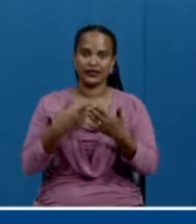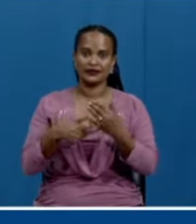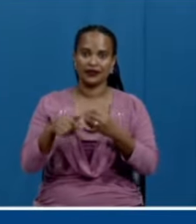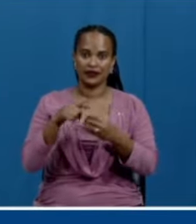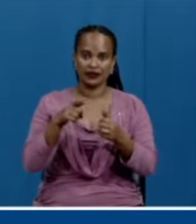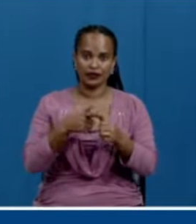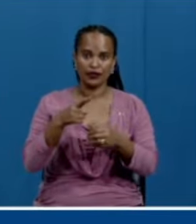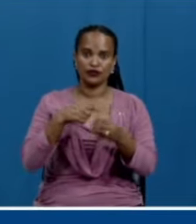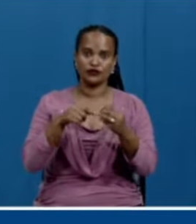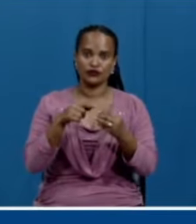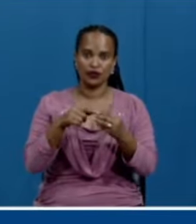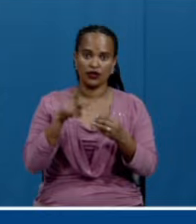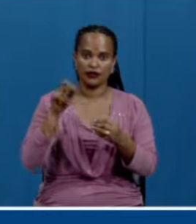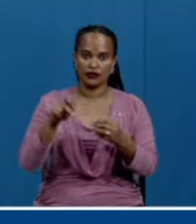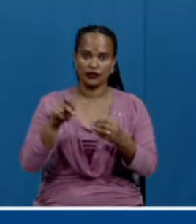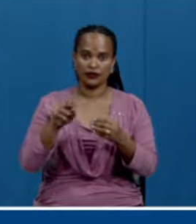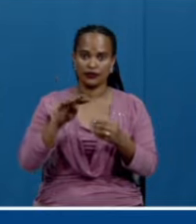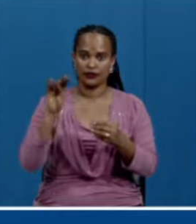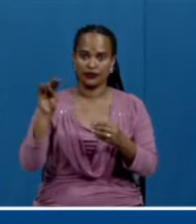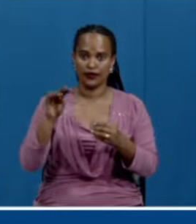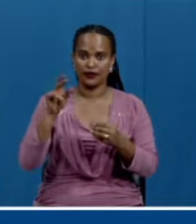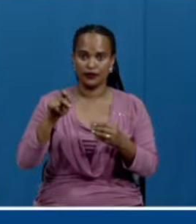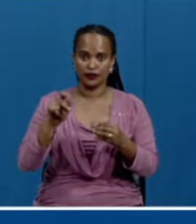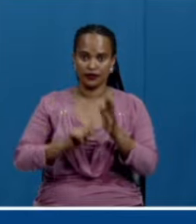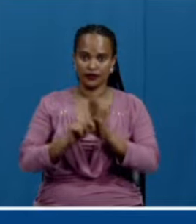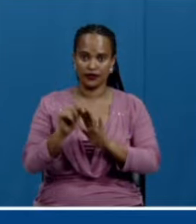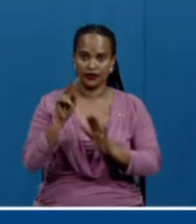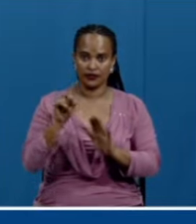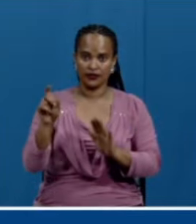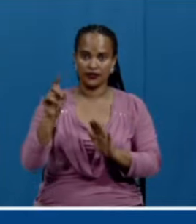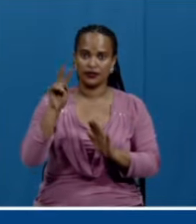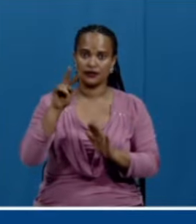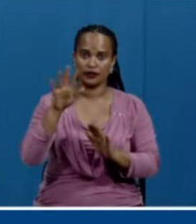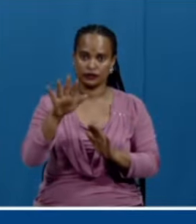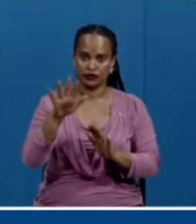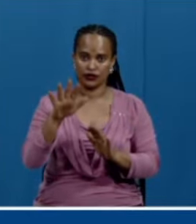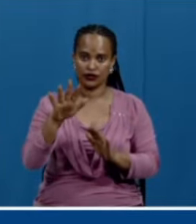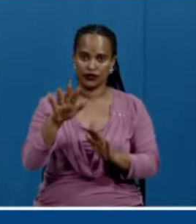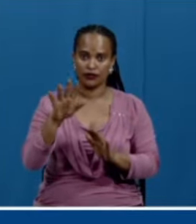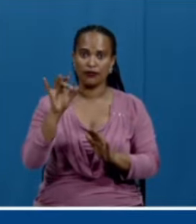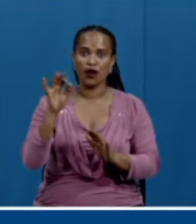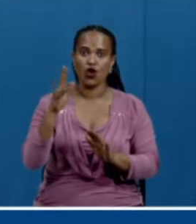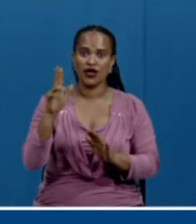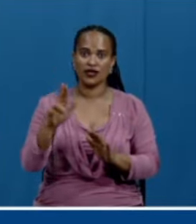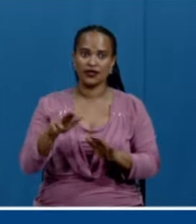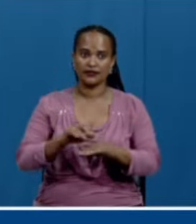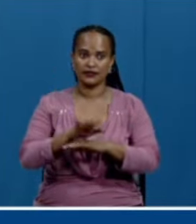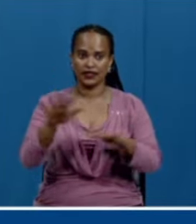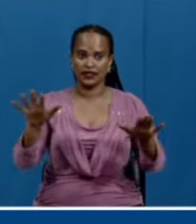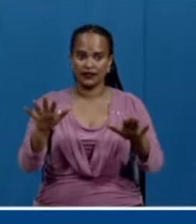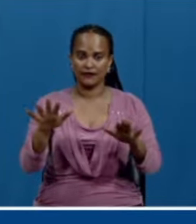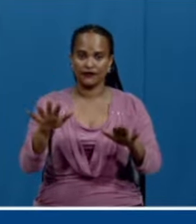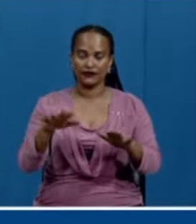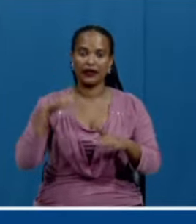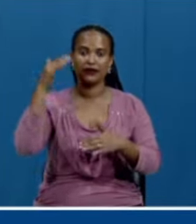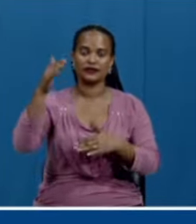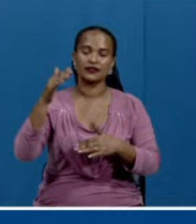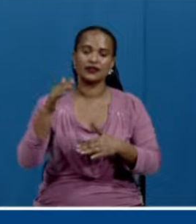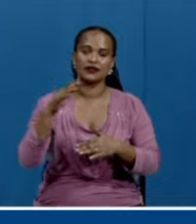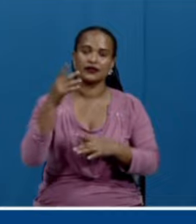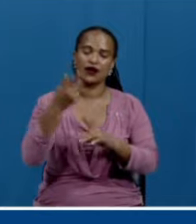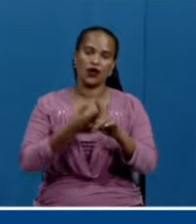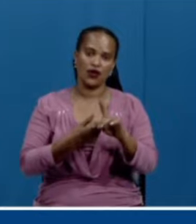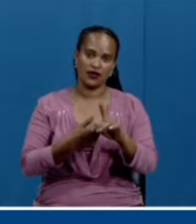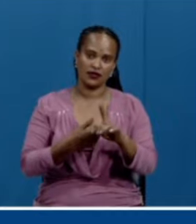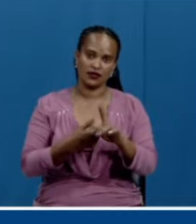ኣብ ከተማ መቐለ ደቡብ ምብራቕን ደቡብ ትግራይን 125 ታወራት ኔትወርክ ከም ዝዘርግሐን ኣብ ቀፀልቲ ውሕዳት ኣዋርሒ